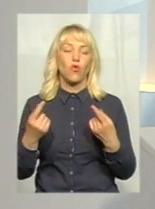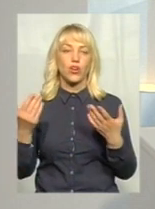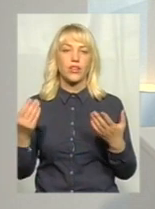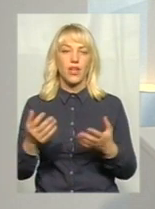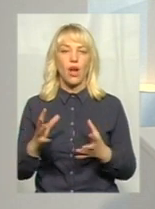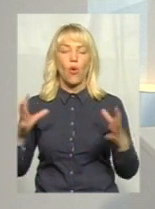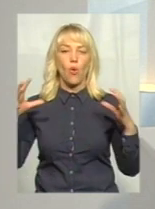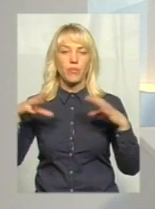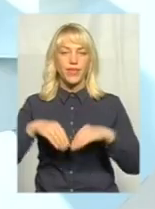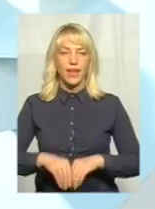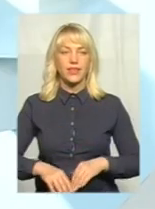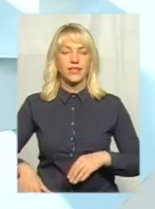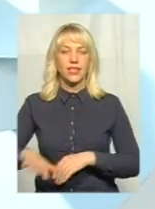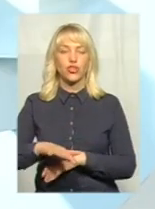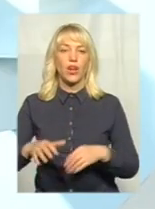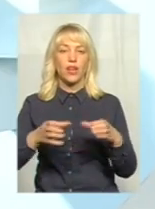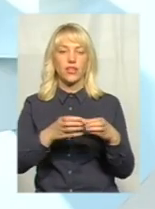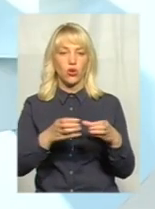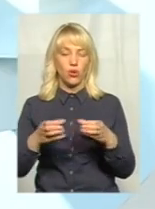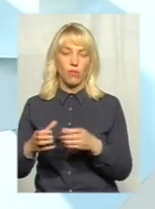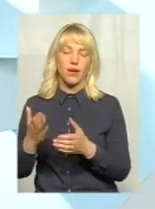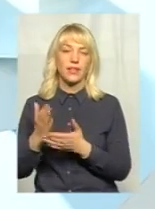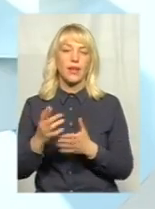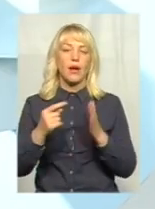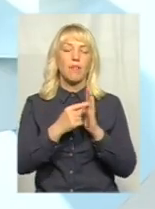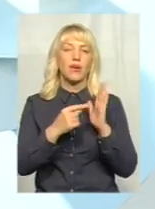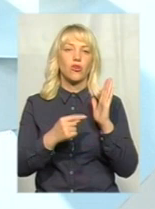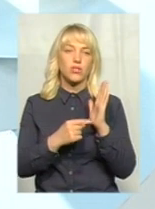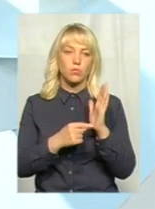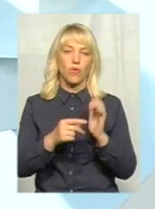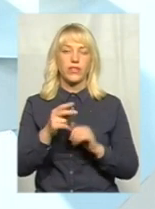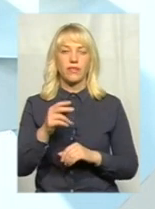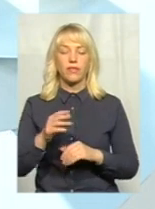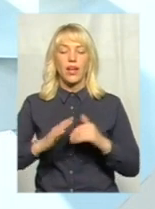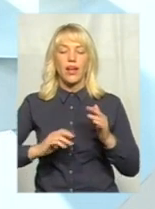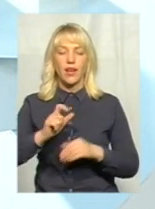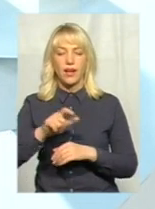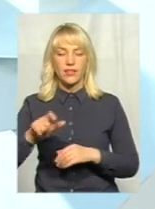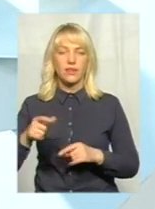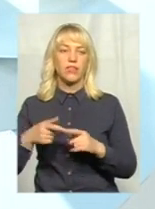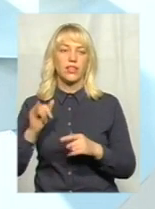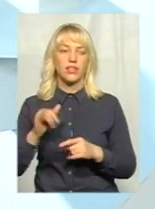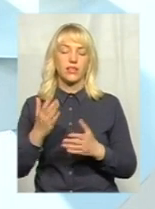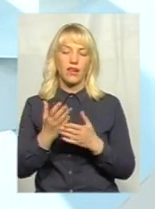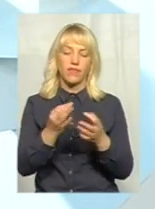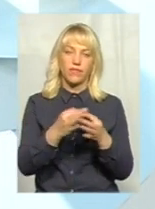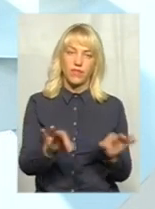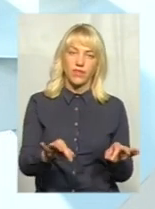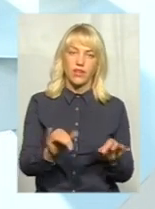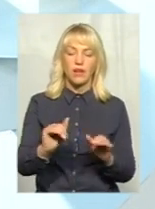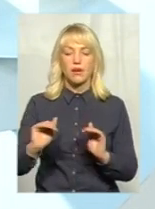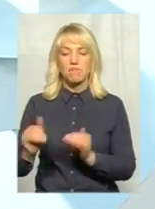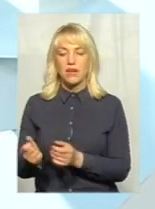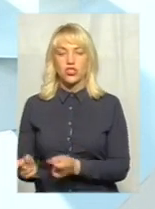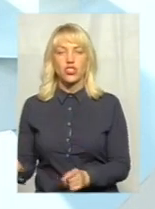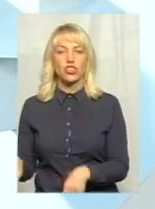об'єднаних територіальних громад, там йде перерозподіл кадрів, але, як правило, він завжди йде, більше вивільняють, менше